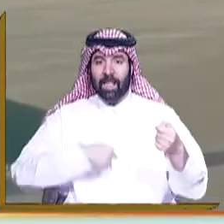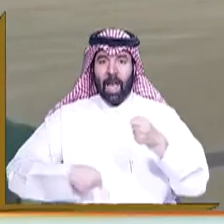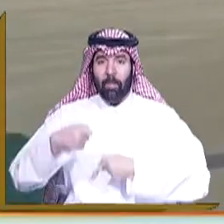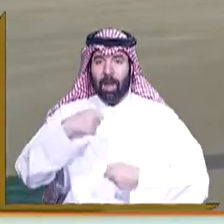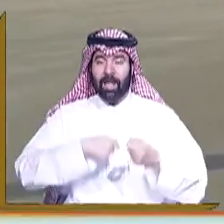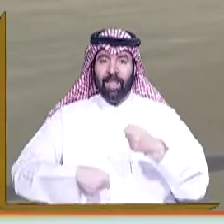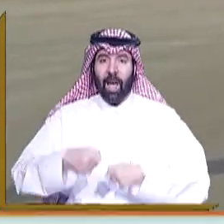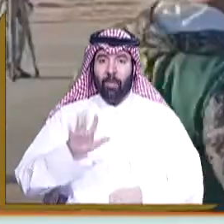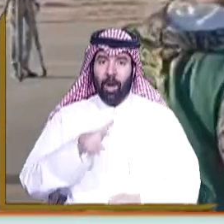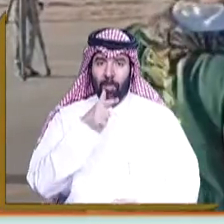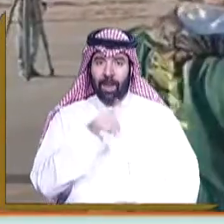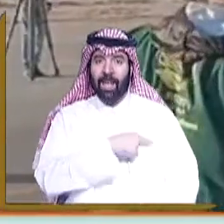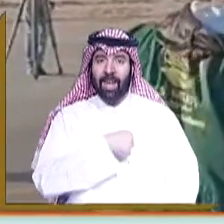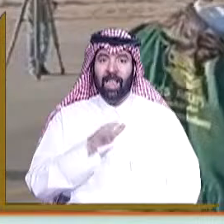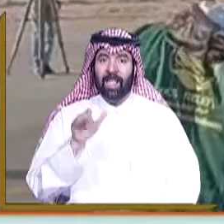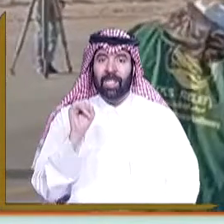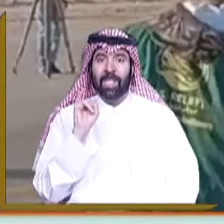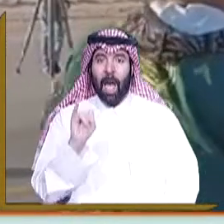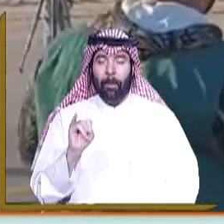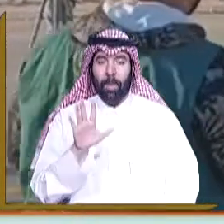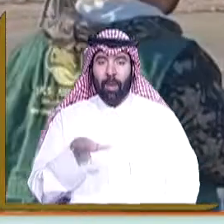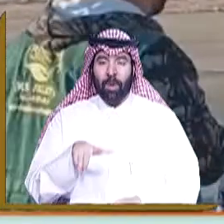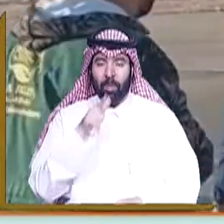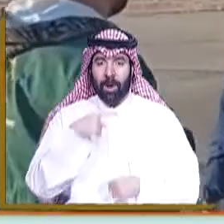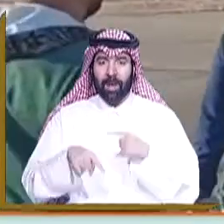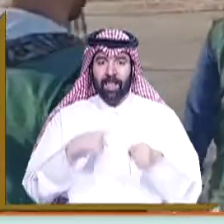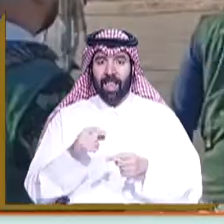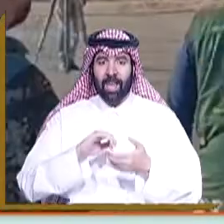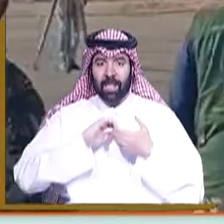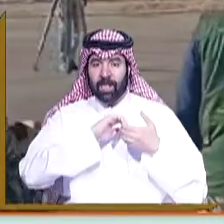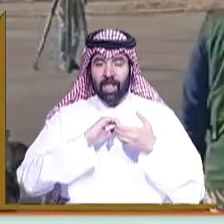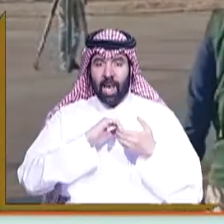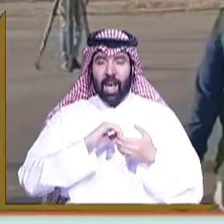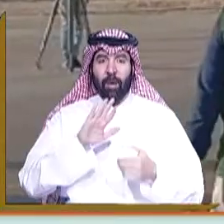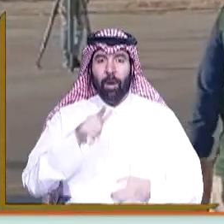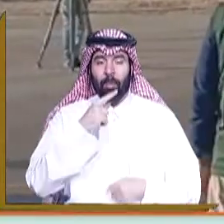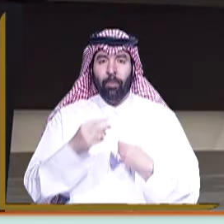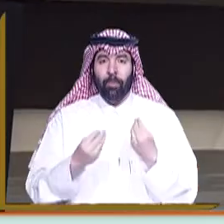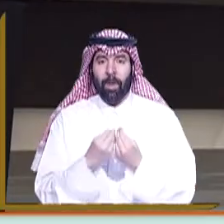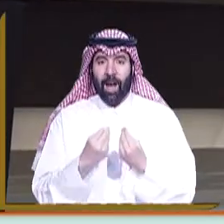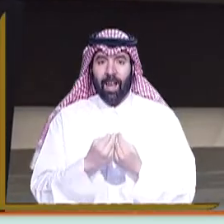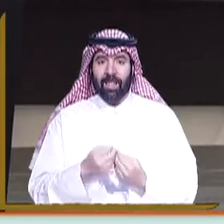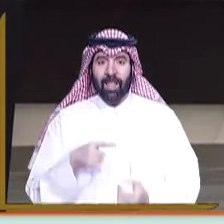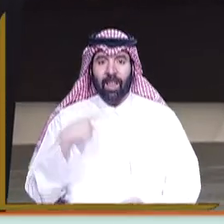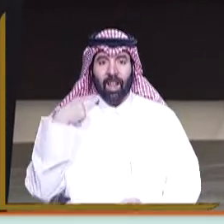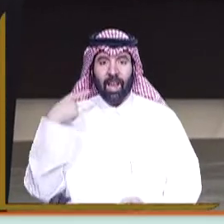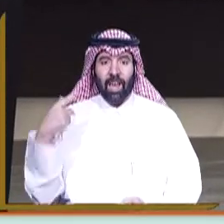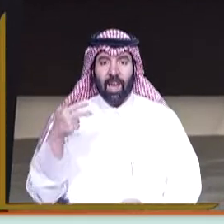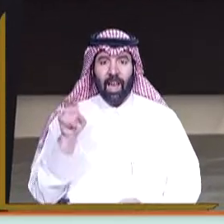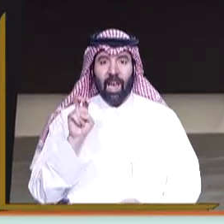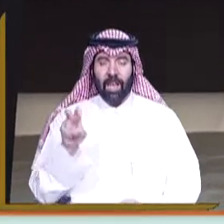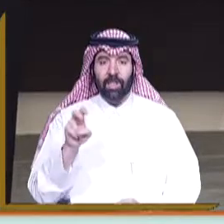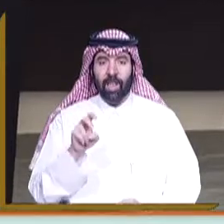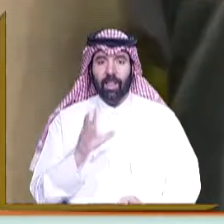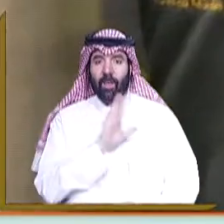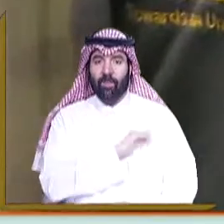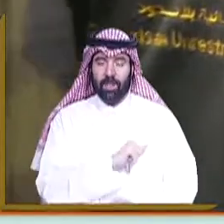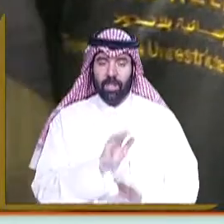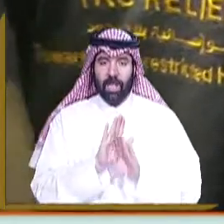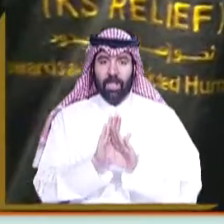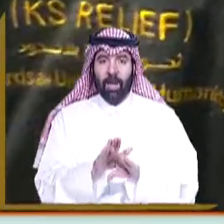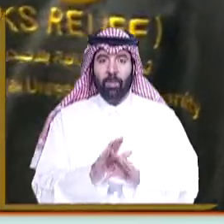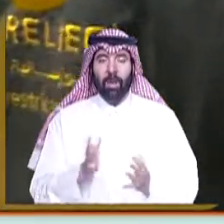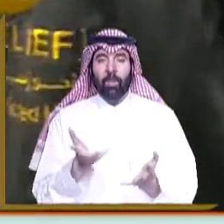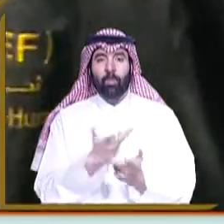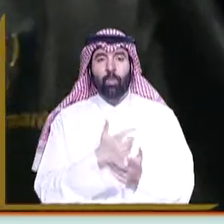ترويها الأرقام بوقوف المملكة ومساندتها لأشقائها في فلسطين بمختلف الأزمات والمحن. المساعدات حتى